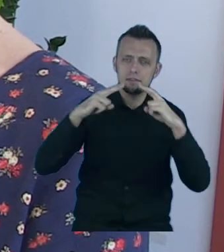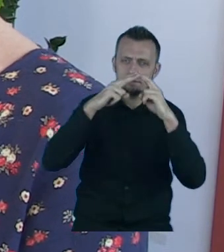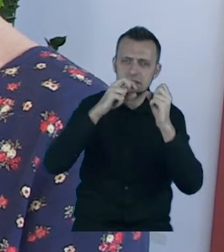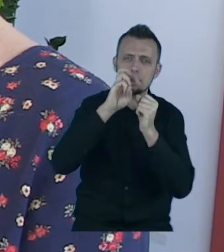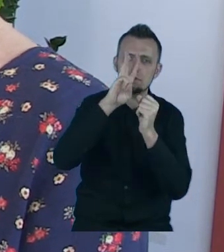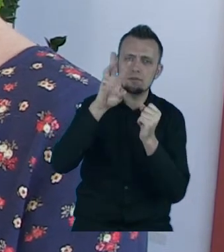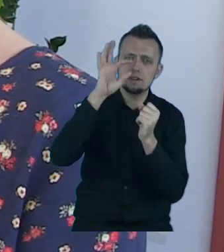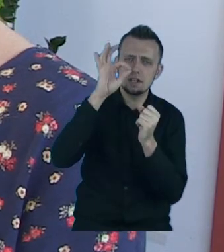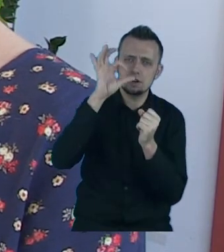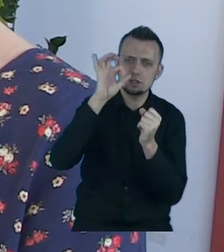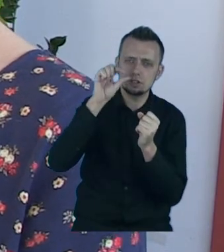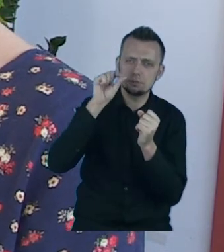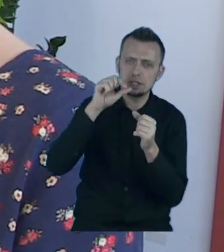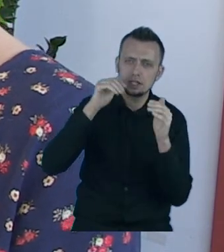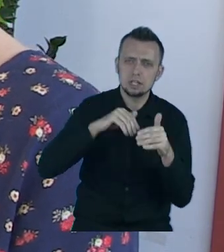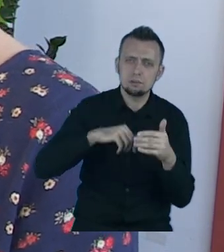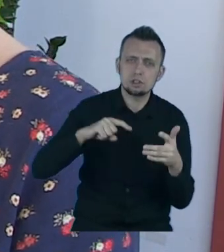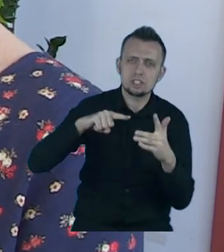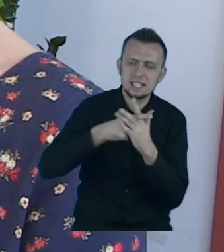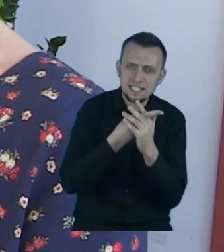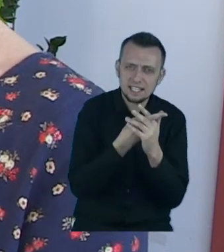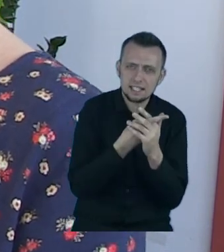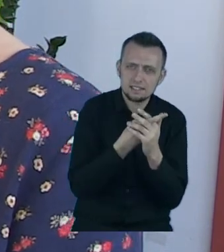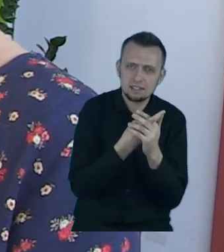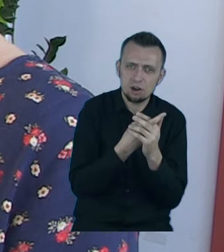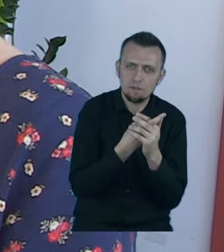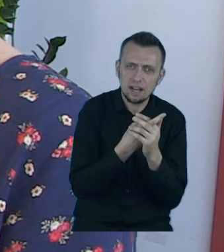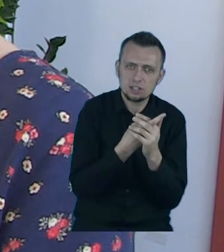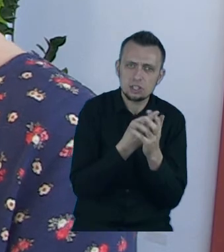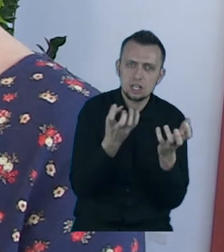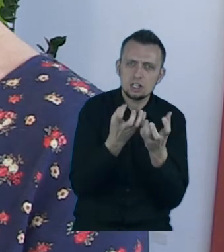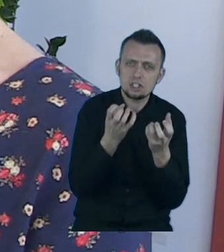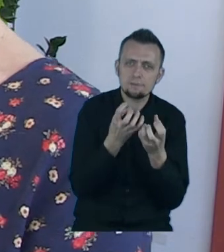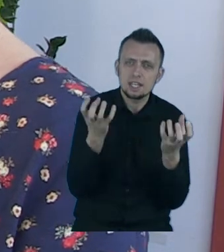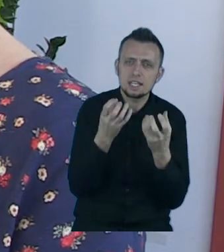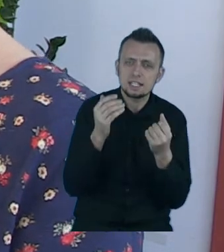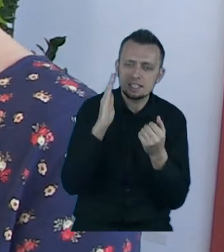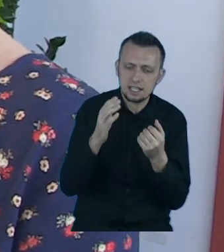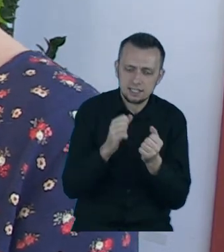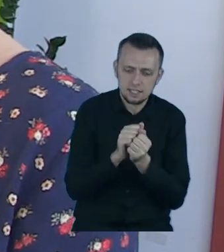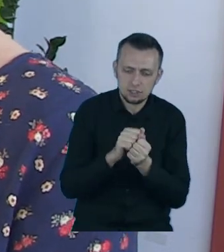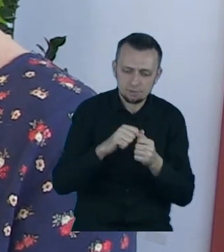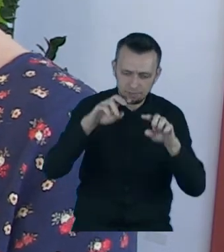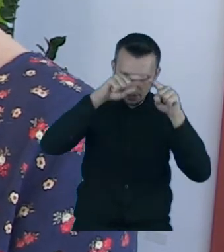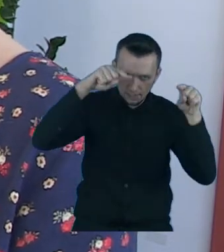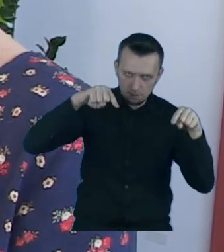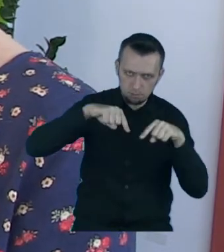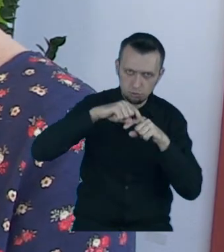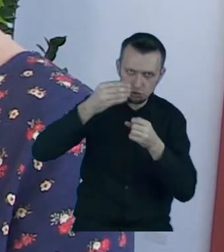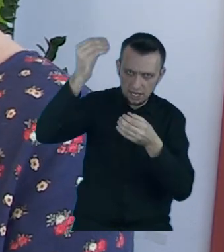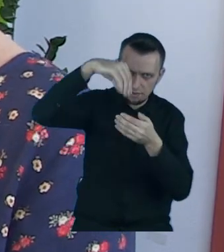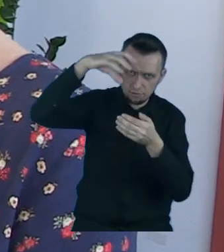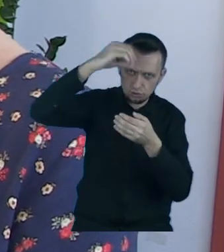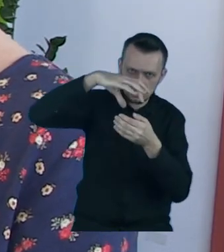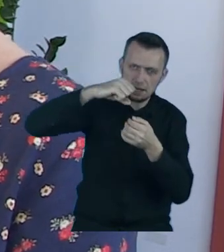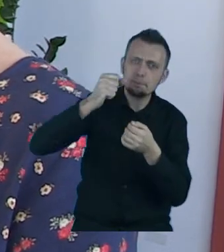placówek rejestrować skarbony stacjonarne. Są to puszki, do których